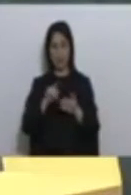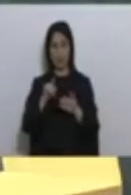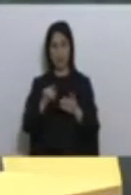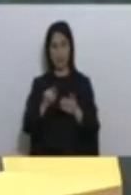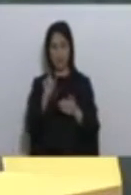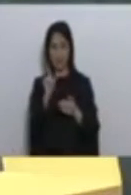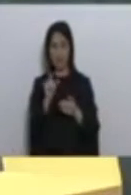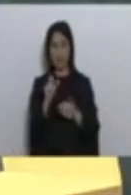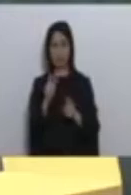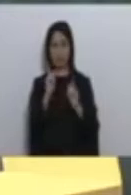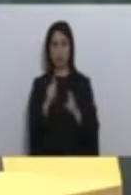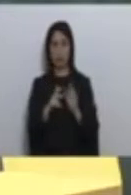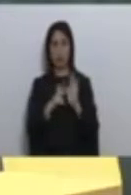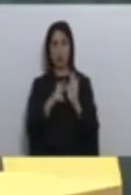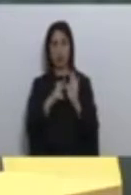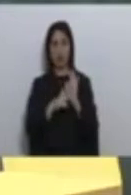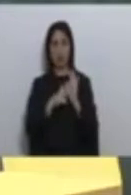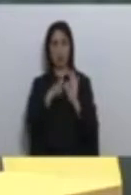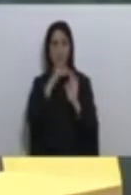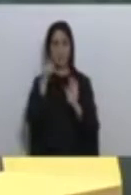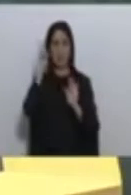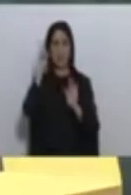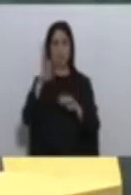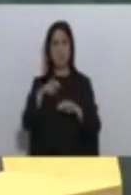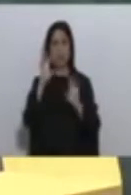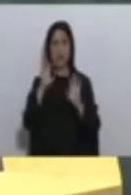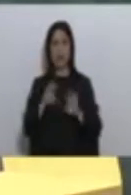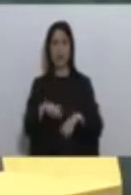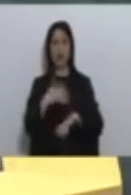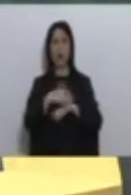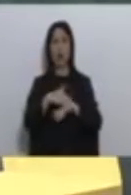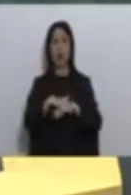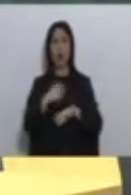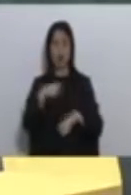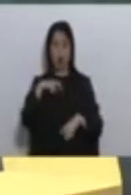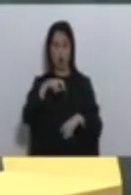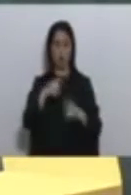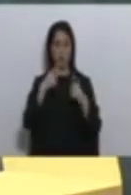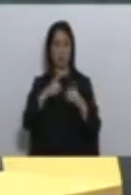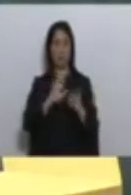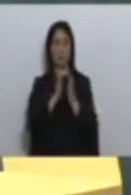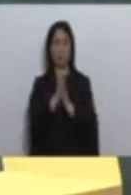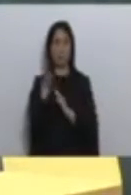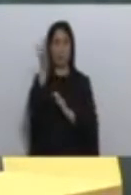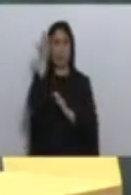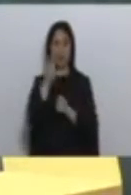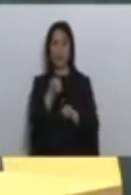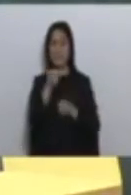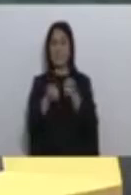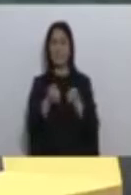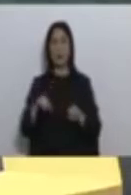definitsia chamoqalibda 80-iani tslebisa es kanoni da kuchashi ro gavdiodi sva situatsia iqo tsrilmani